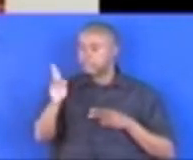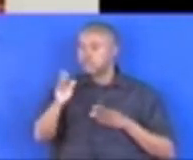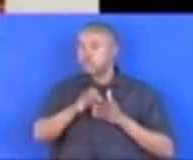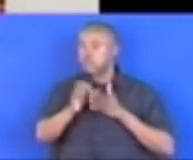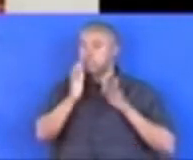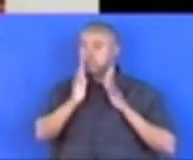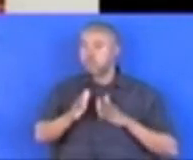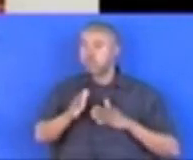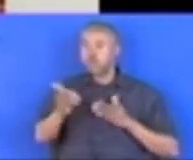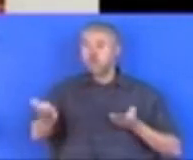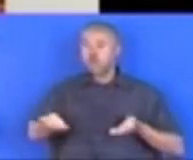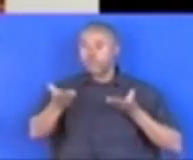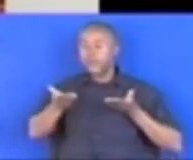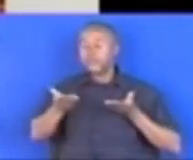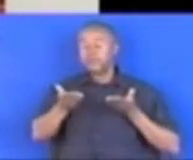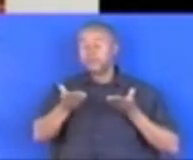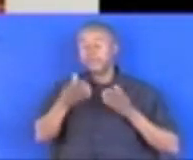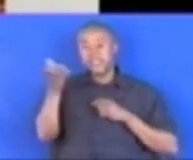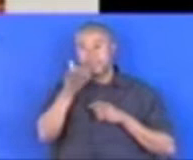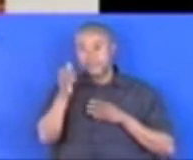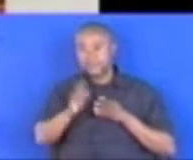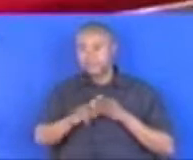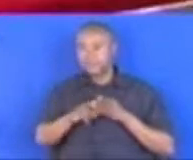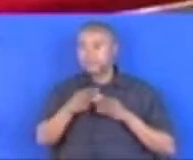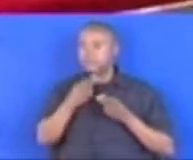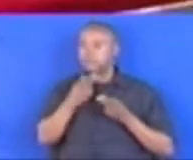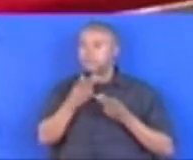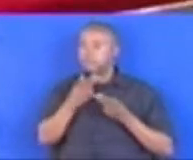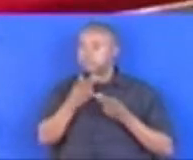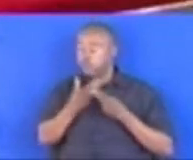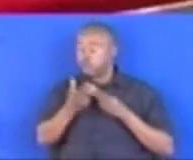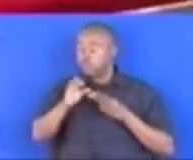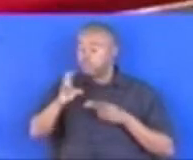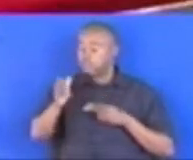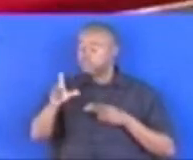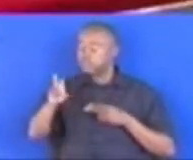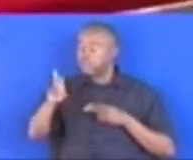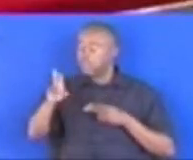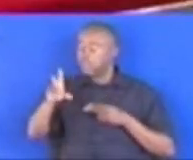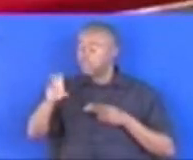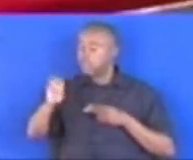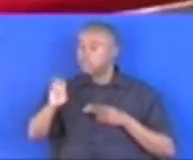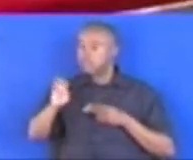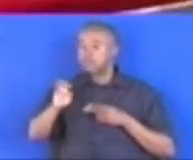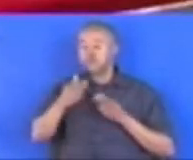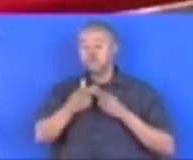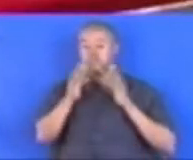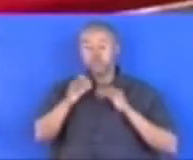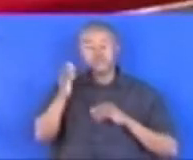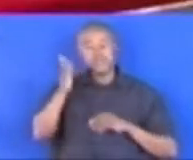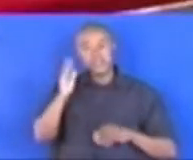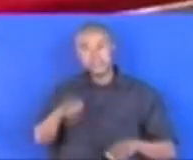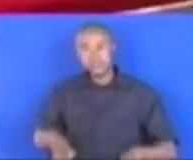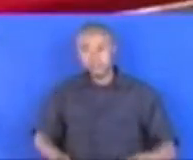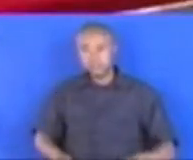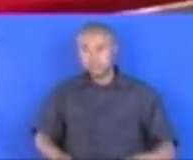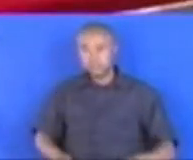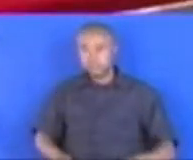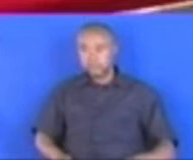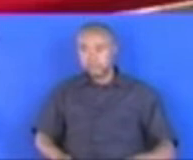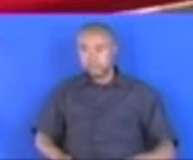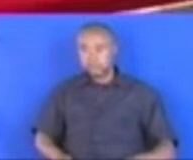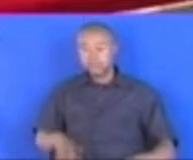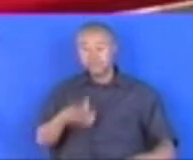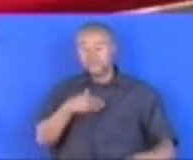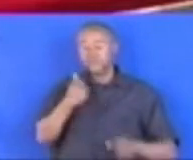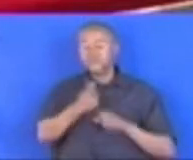Jamii; Dr. Aifelo Sichale, mganga mkuu wa serikali. Naomba pia nitambue kupitia wao watumishi wote